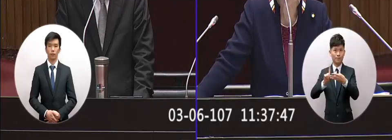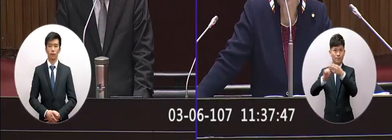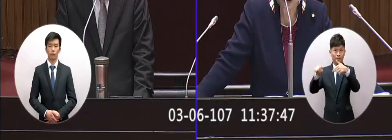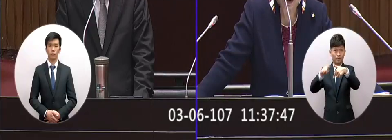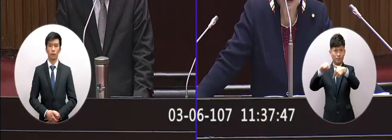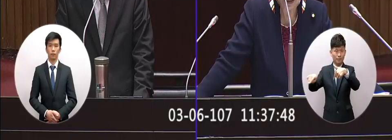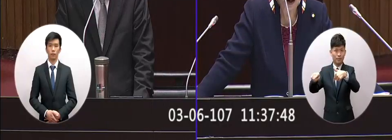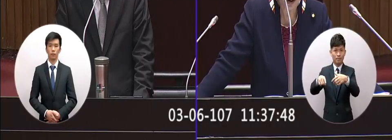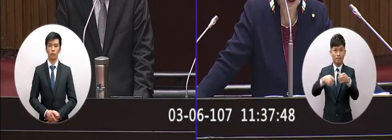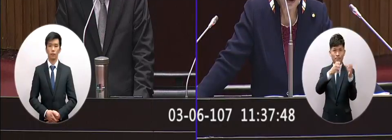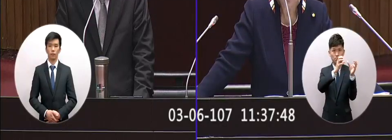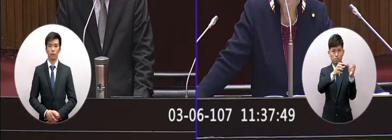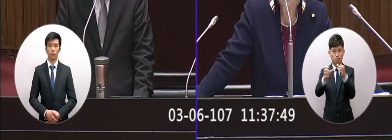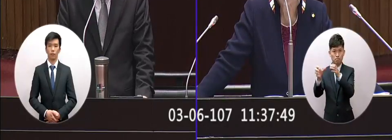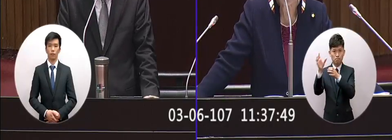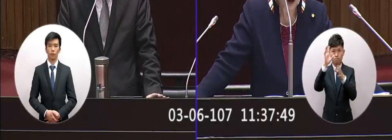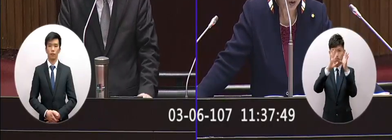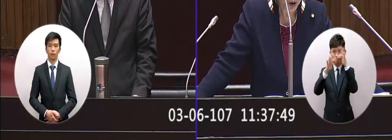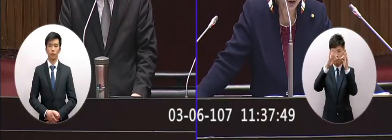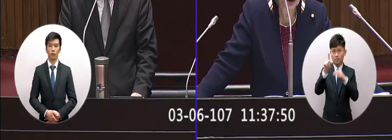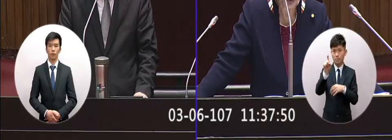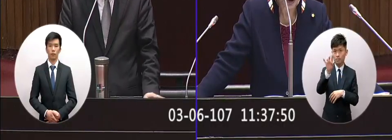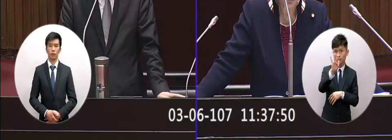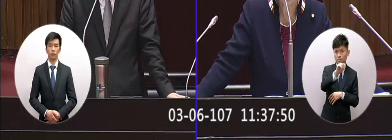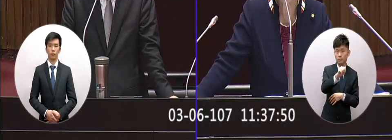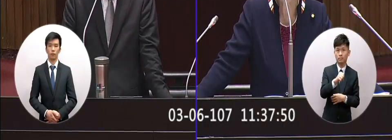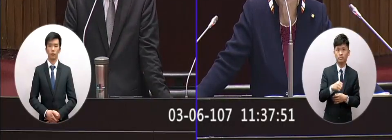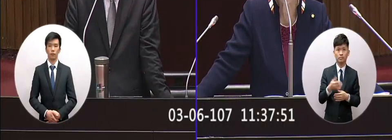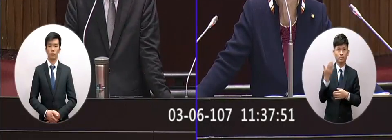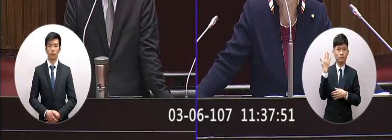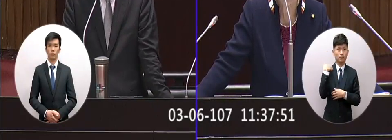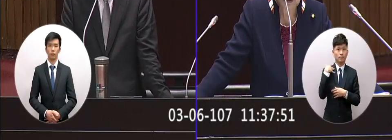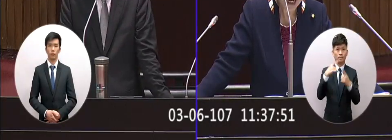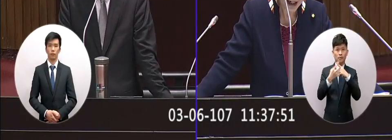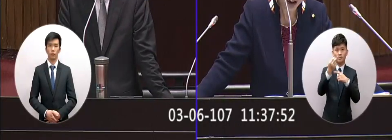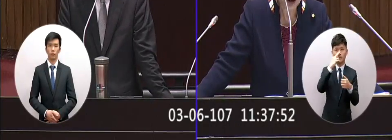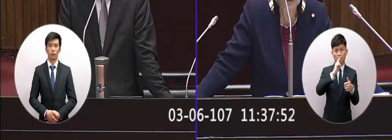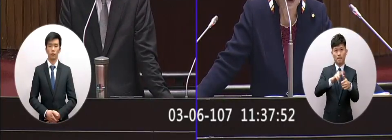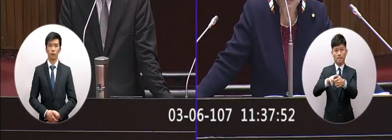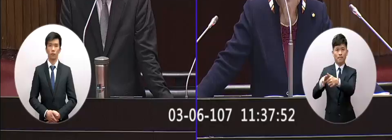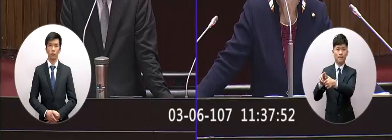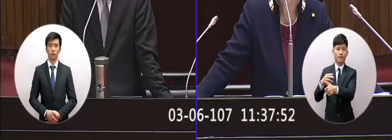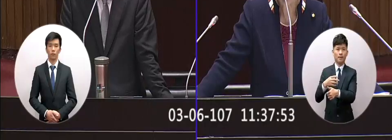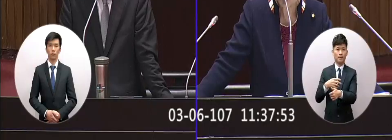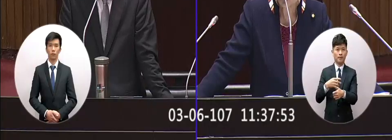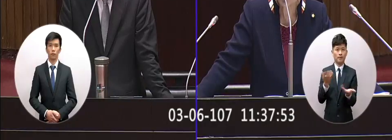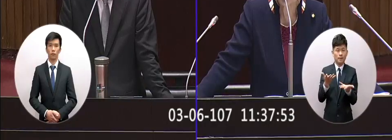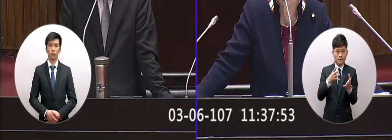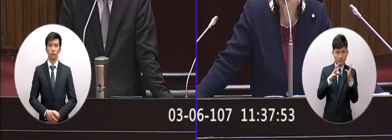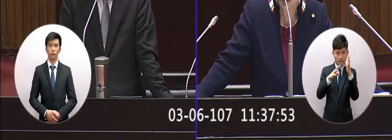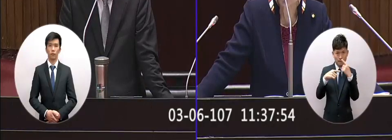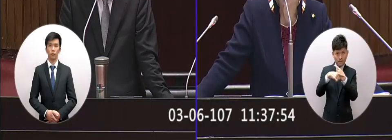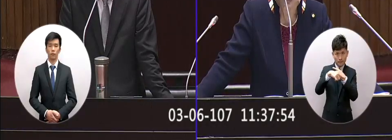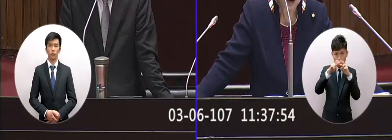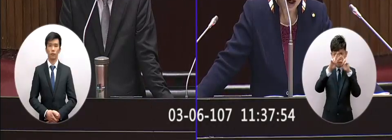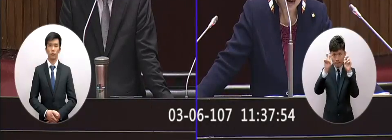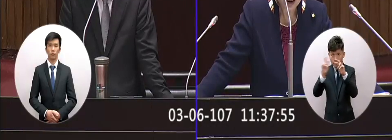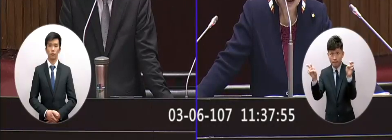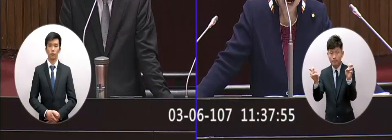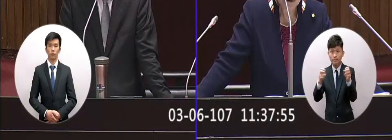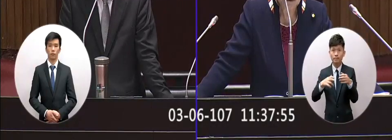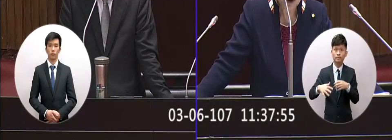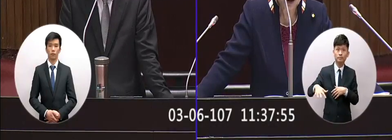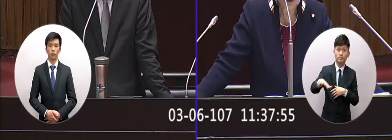立了10多个调查的单位，那厘清了过去对这些人权的一个侵害的事件。那透过呢全国